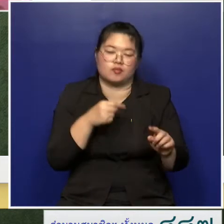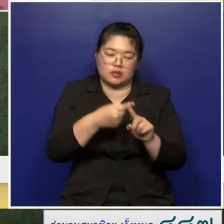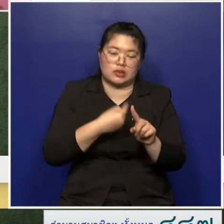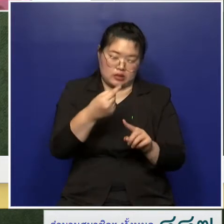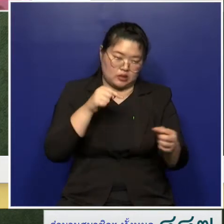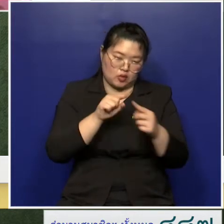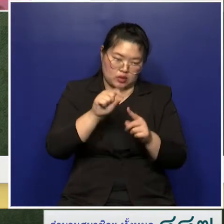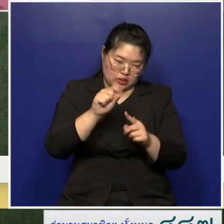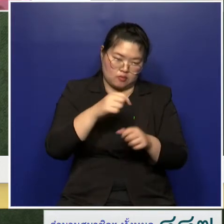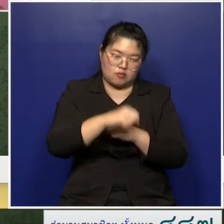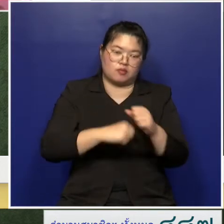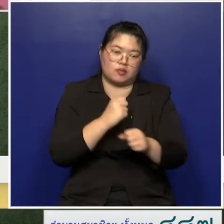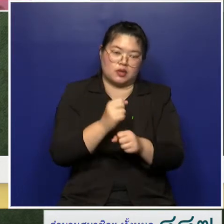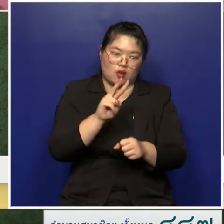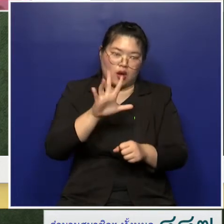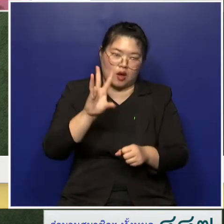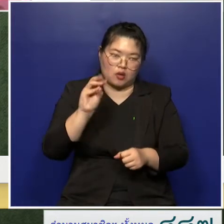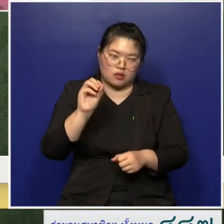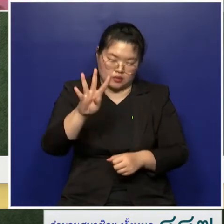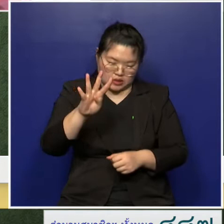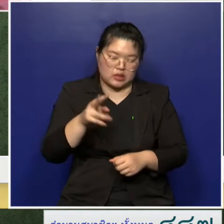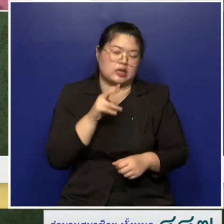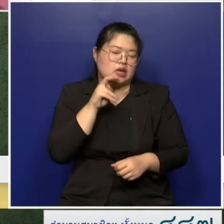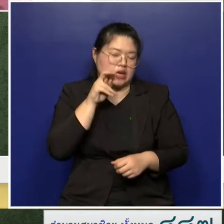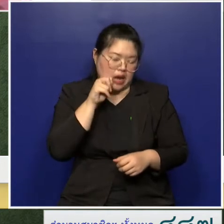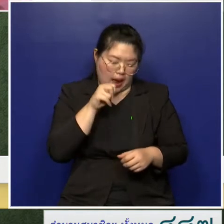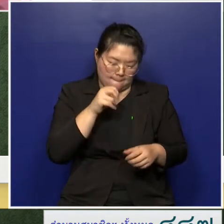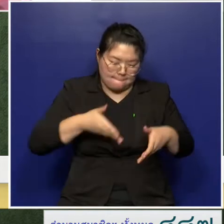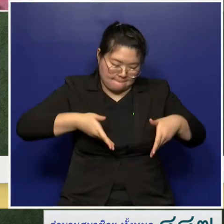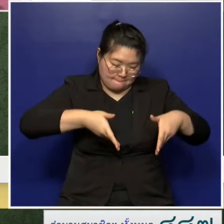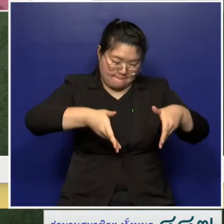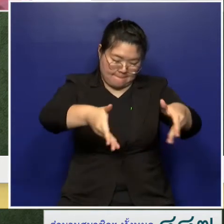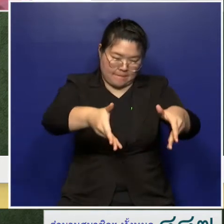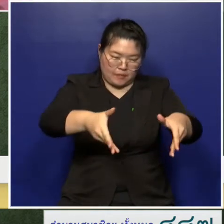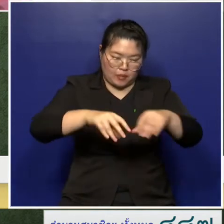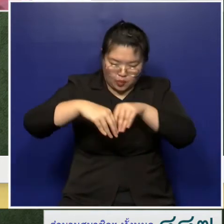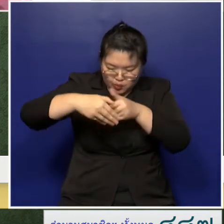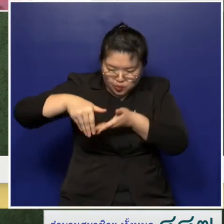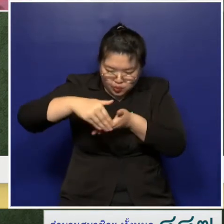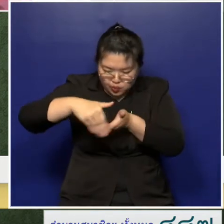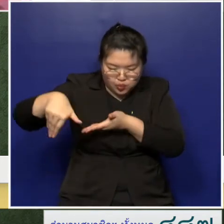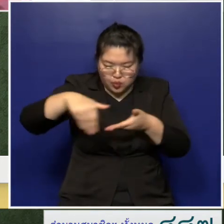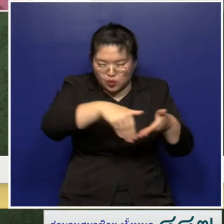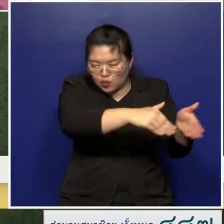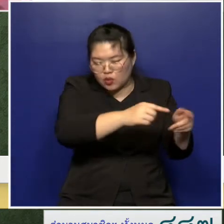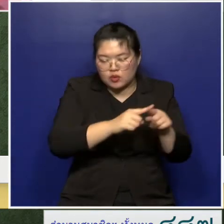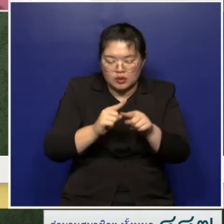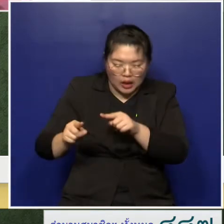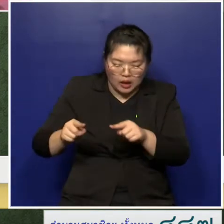ได้คำการตรวจวดน้เก็ม แต่ลำคองสาขาต่างได้ปริมาณน้ำเก็ม